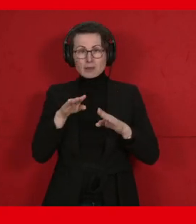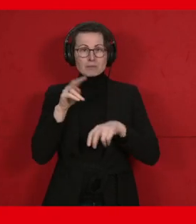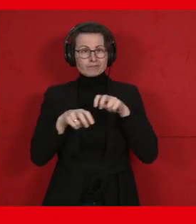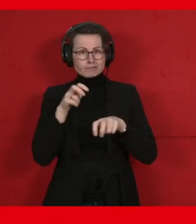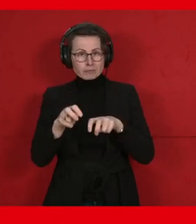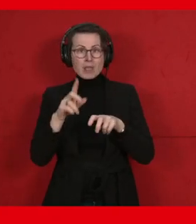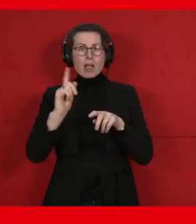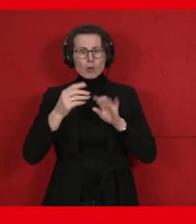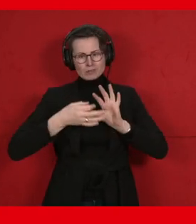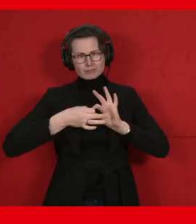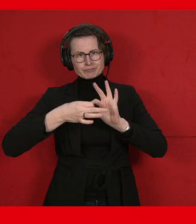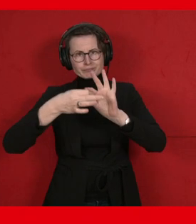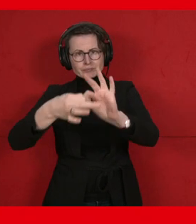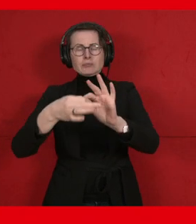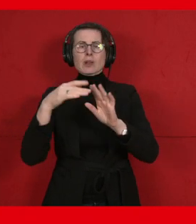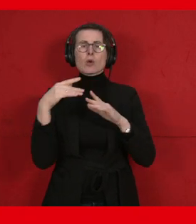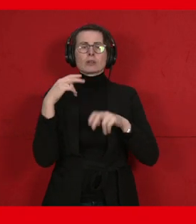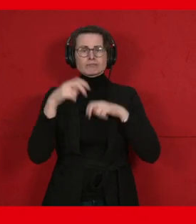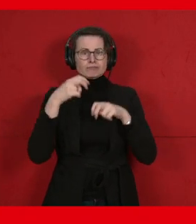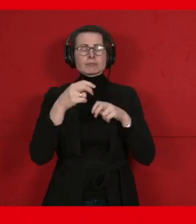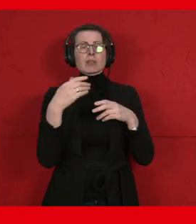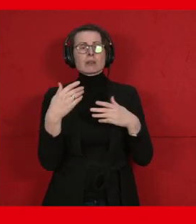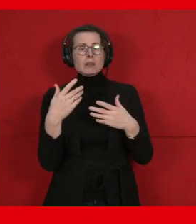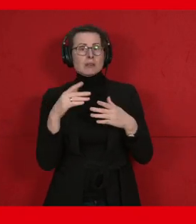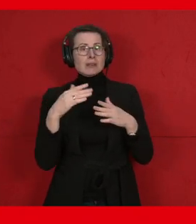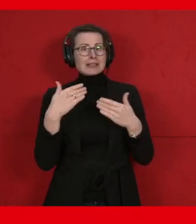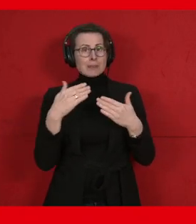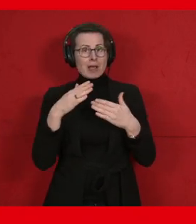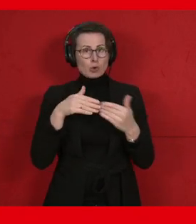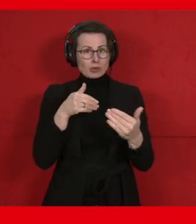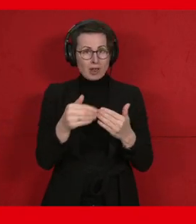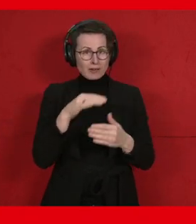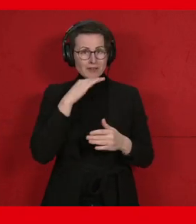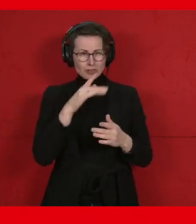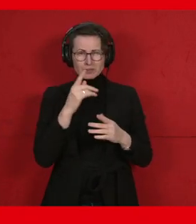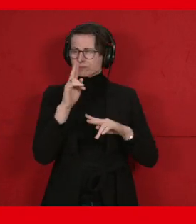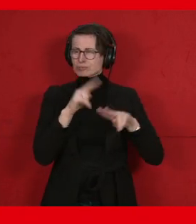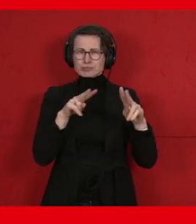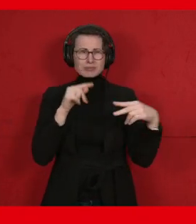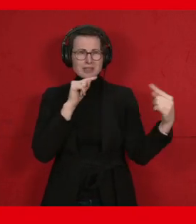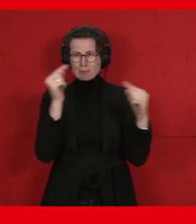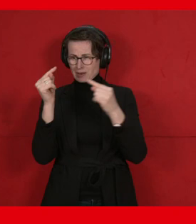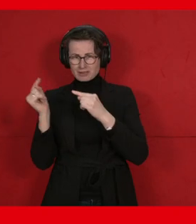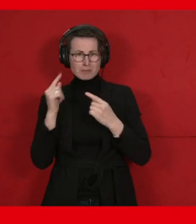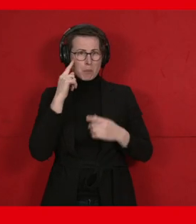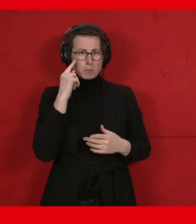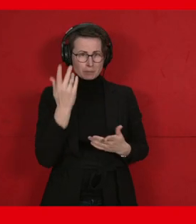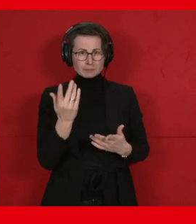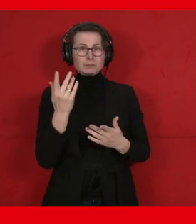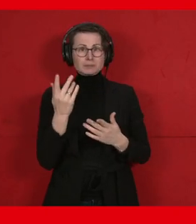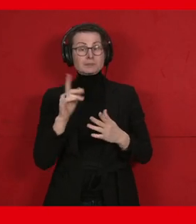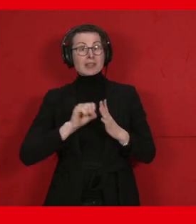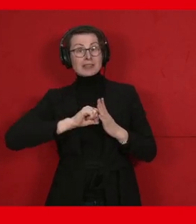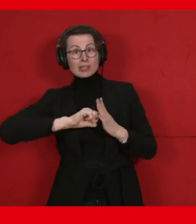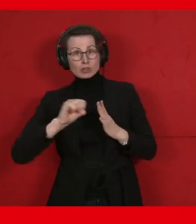der Wertschöpfungsketten und die Nutzung von klimaneutralem Wasserstoff schneller realisieren. Das sind alles so Debatten, die müssen wir anstoßen. Je